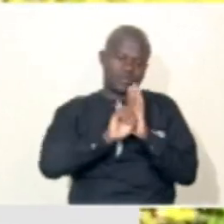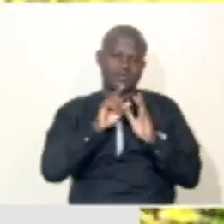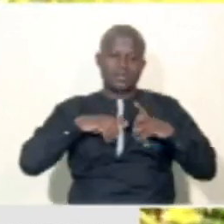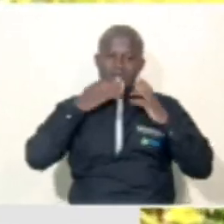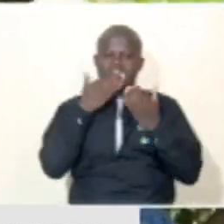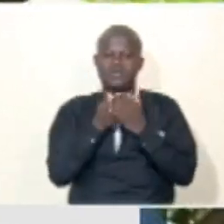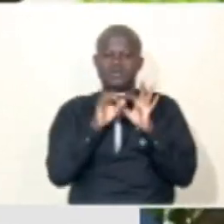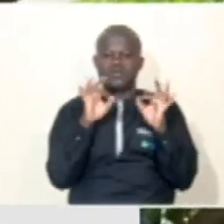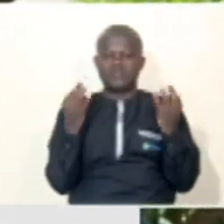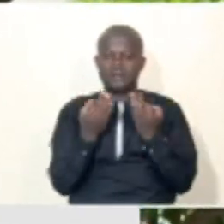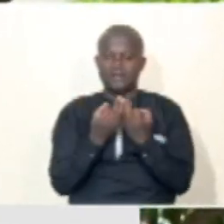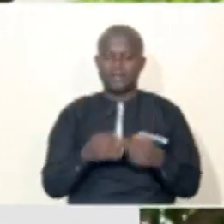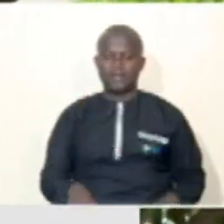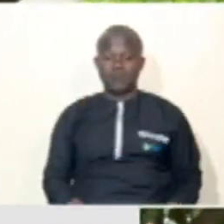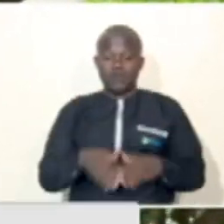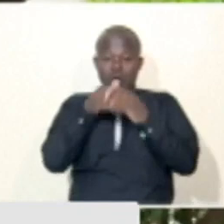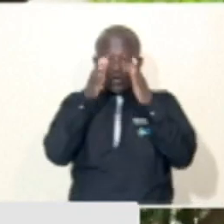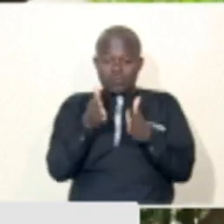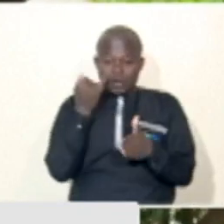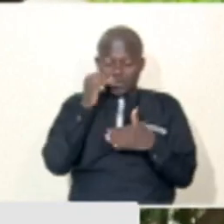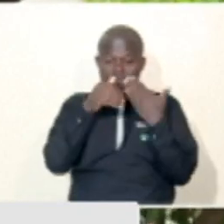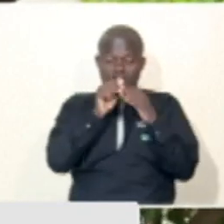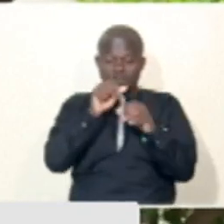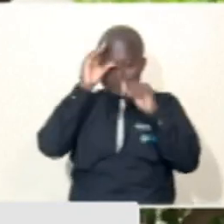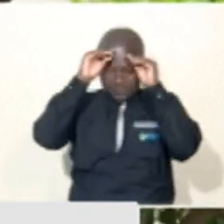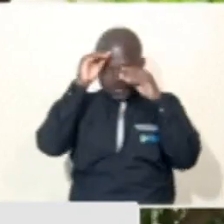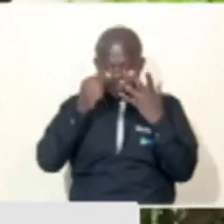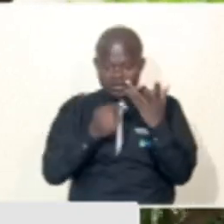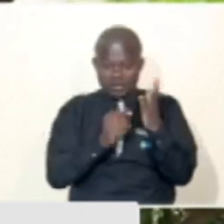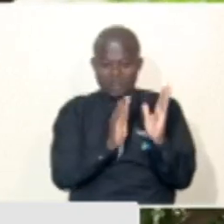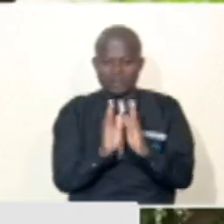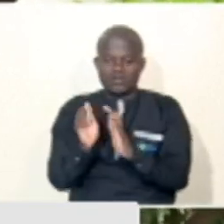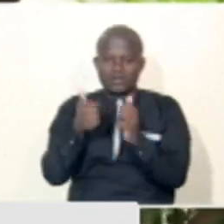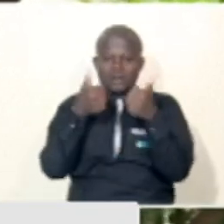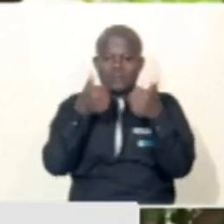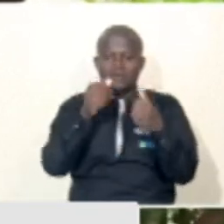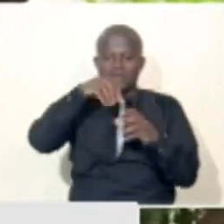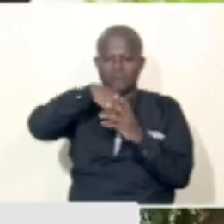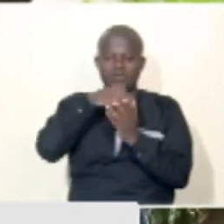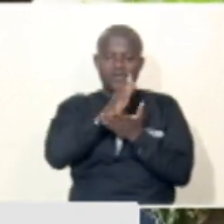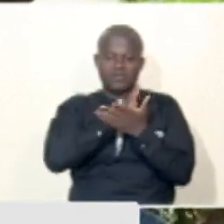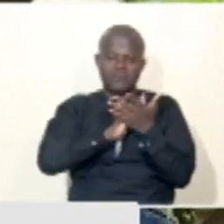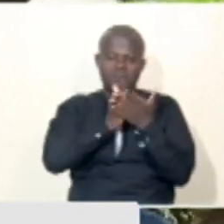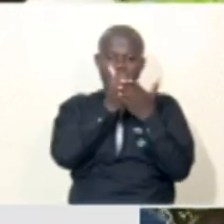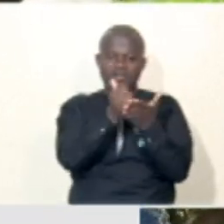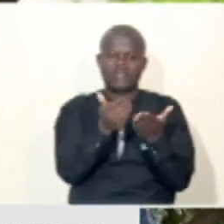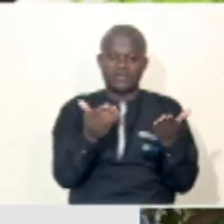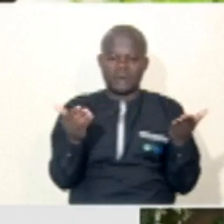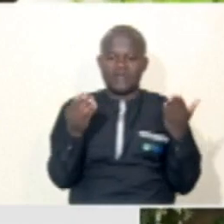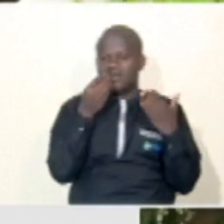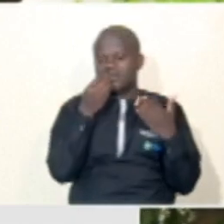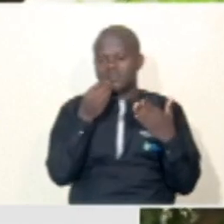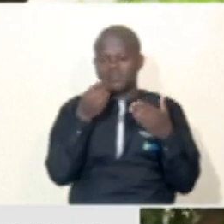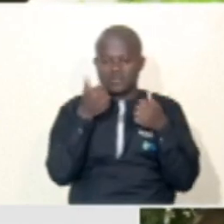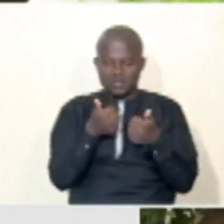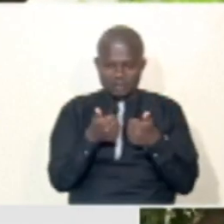myiza y'imiryango. Umuntu yabashije kwiga ikintu akamenya kugitegura biri muri bimwe mu bintu bifasha abana indyo